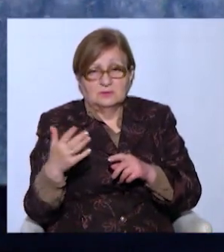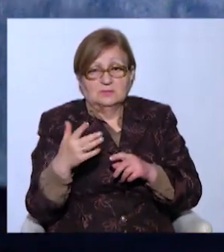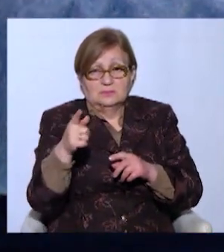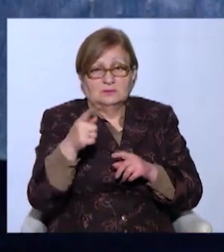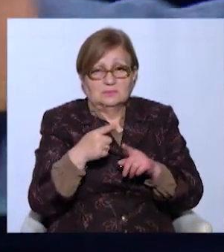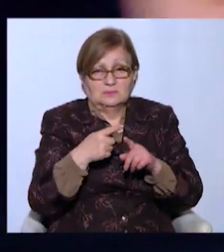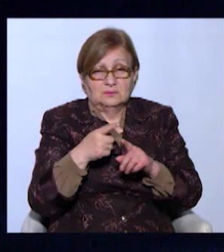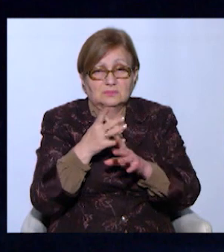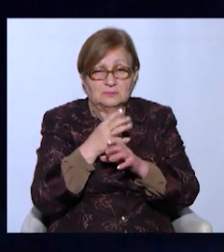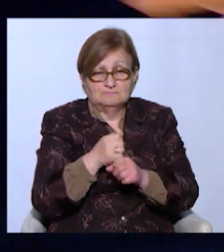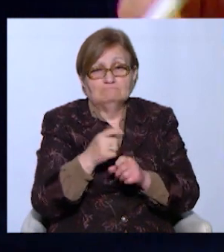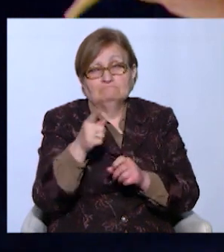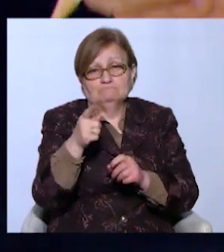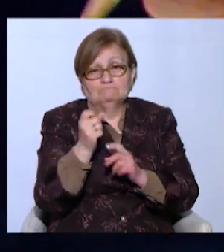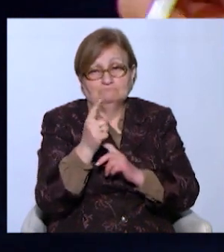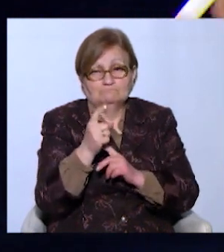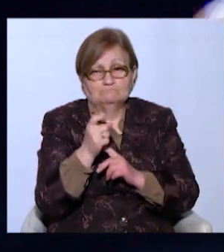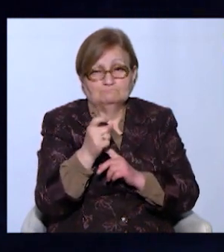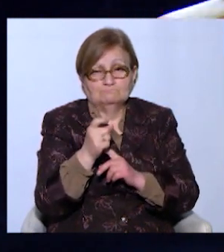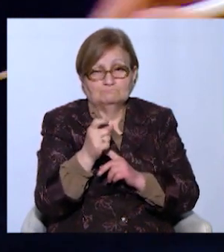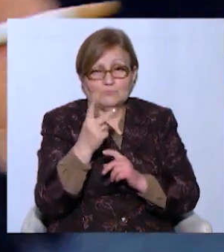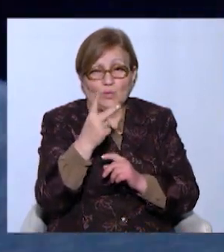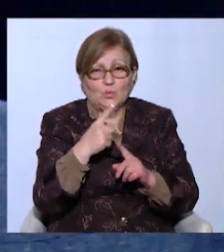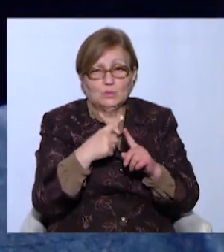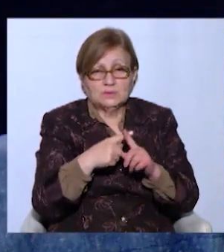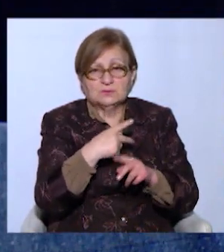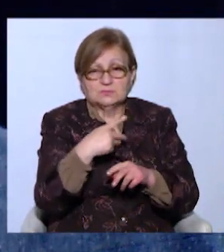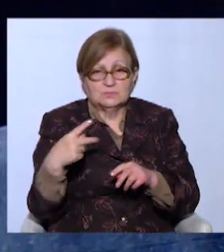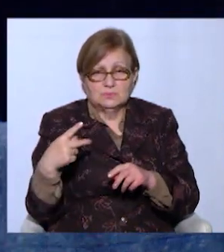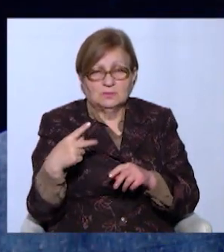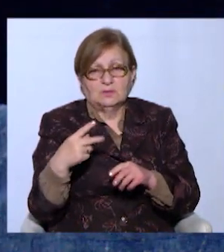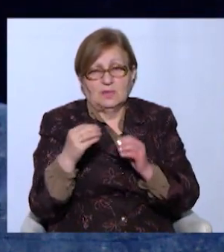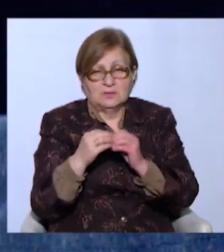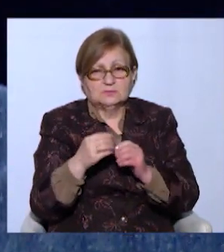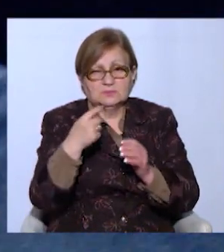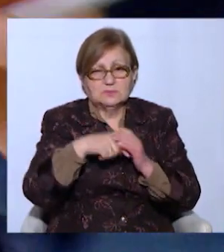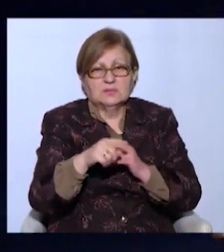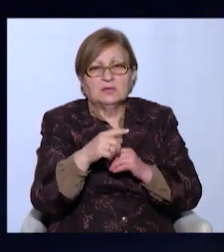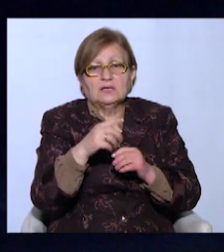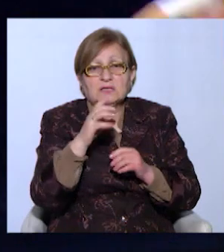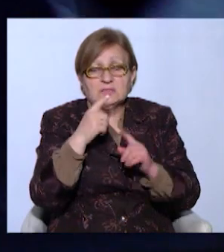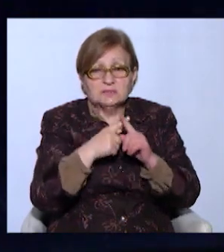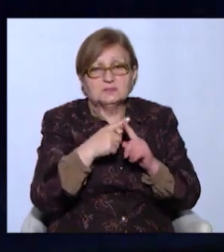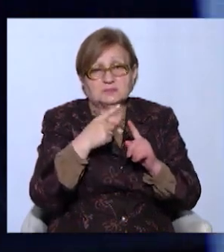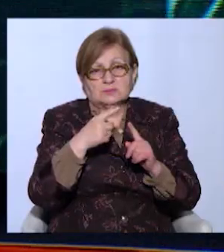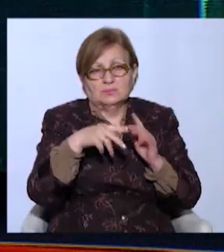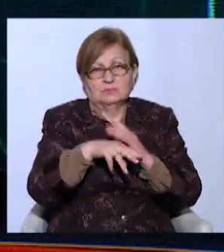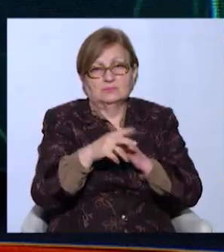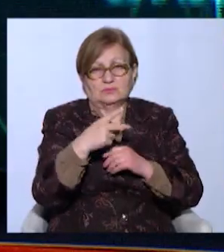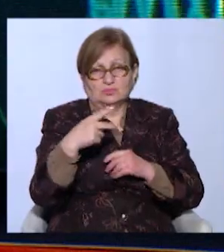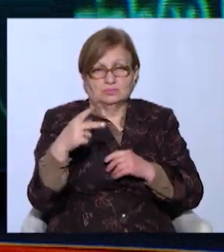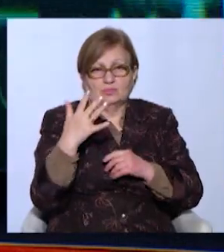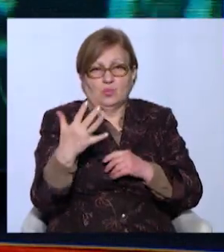3-ზე შეკვეცით მიიღება 11, ანუ 2x-ი უდრის 10, x-ი უდრის 5. მოკლედ, აი ეს მონაკვეთი